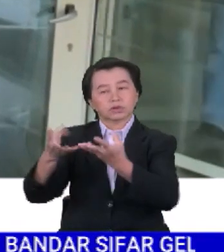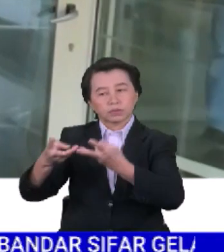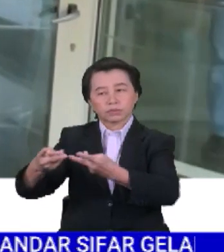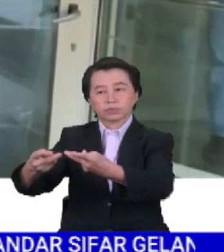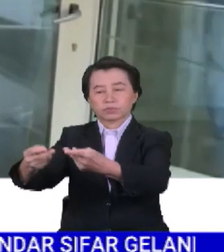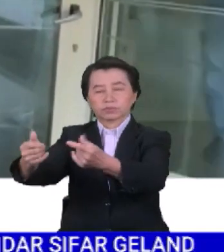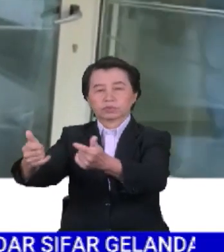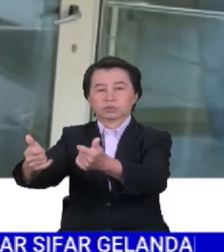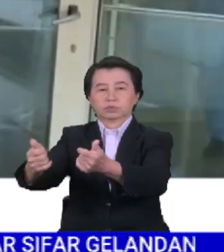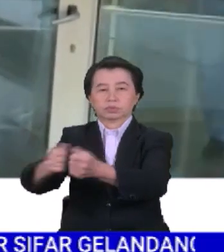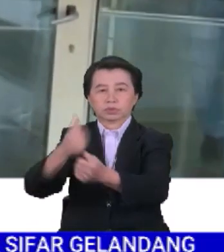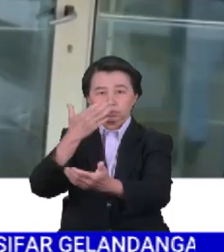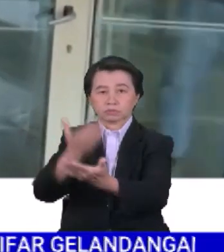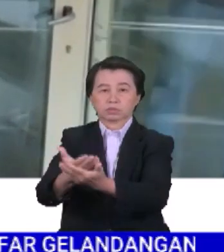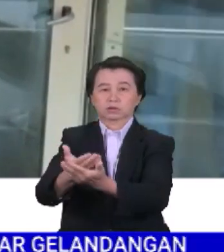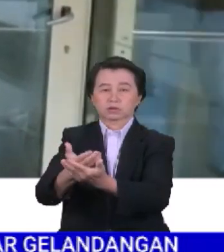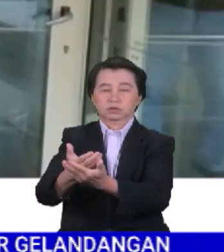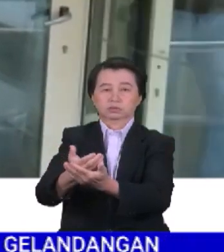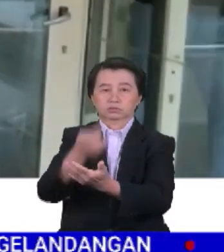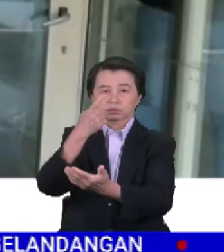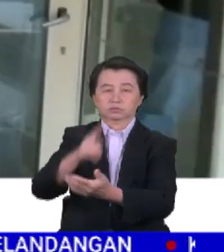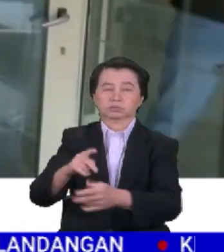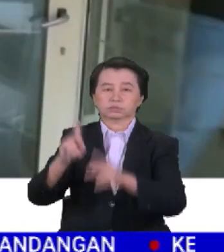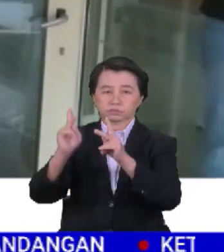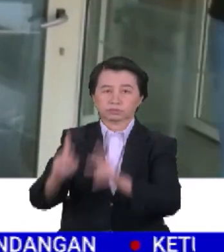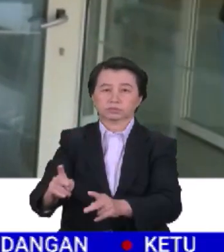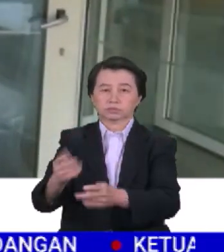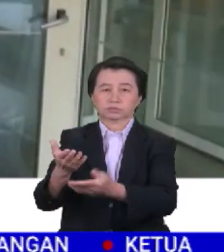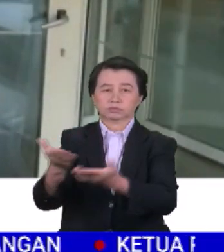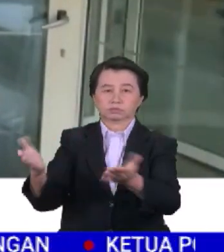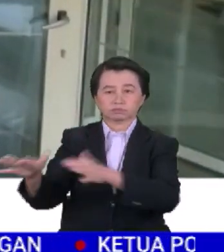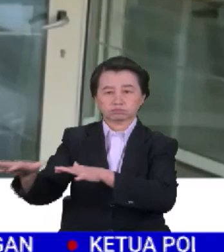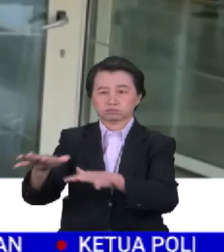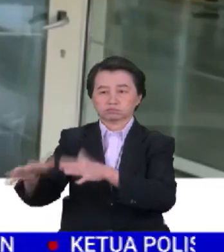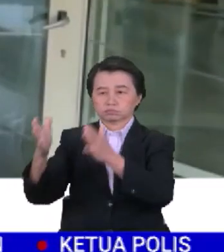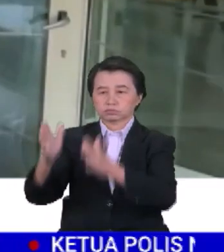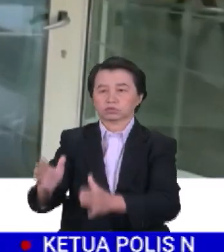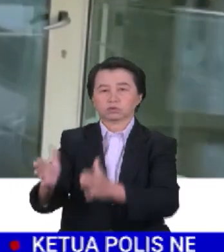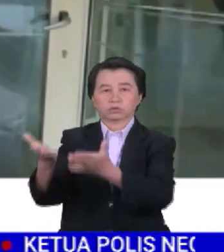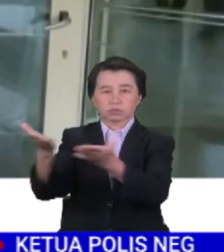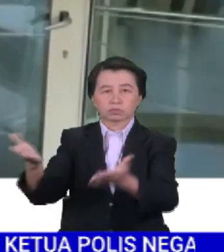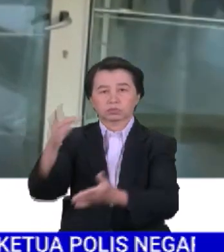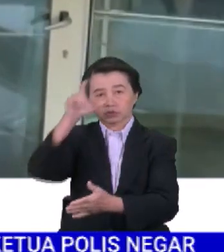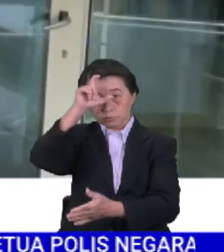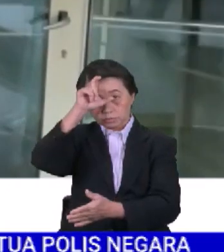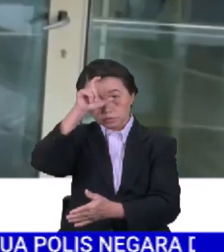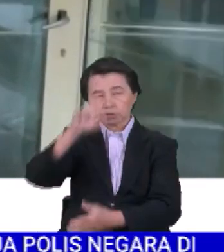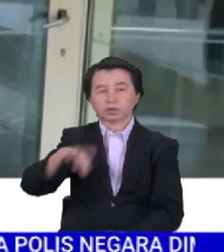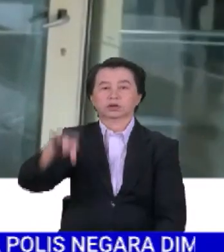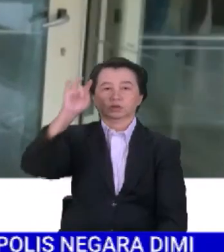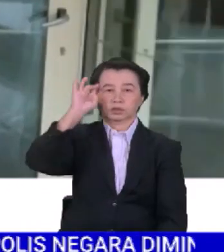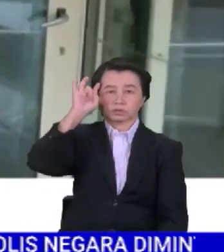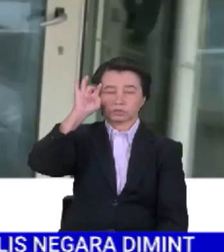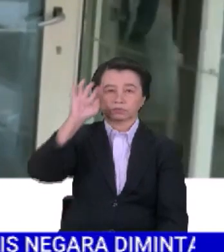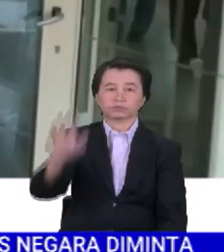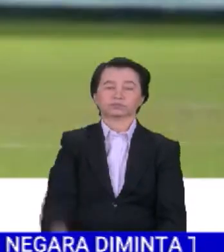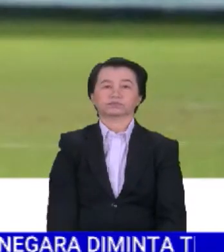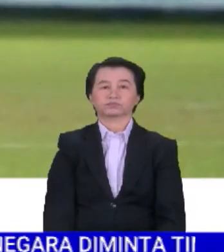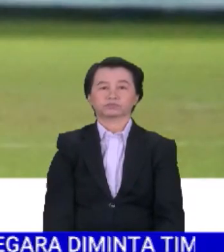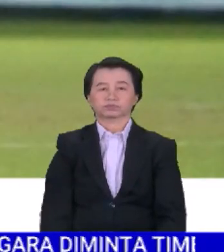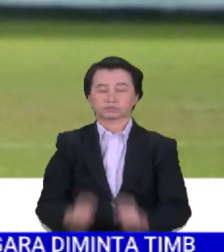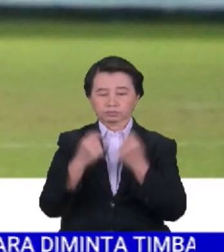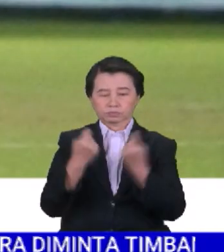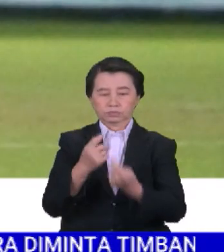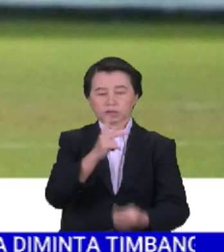dan berjalan dengan baik kepada pihak-pihak gempa bumi, penduduk-penduduk Turki yang terlibat, insyaAllah.